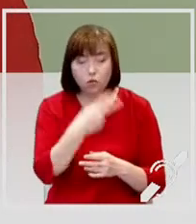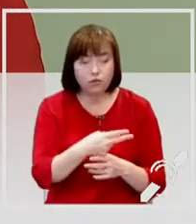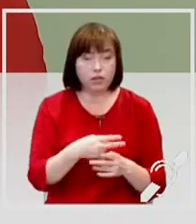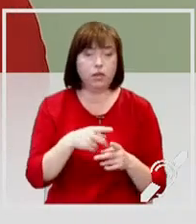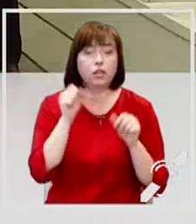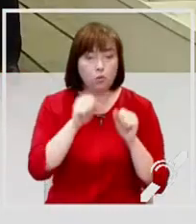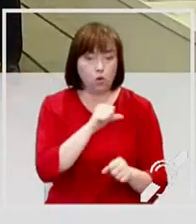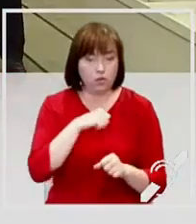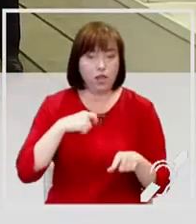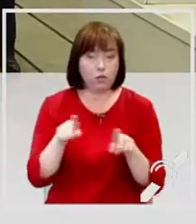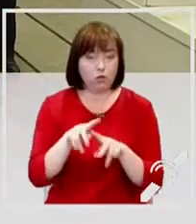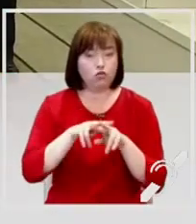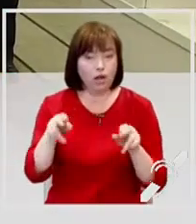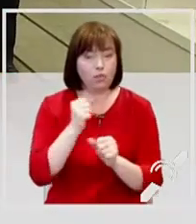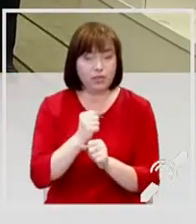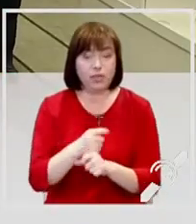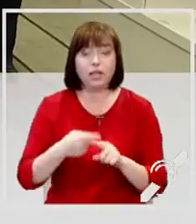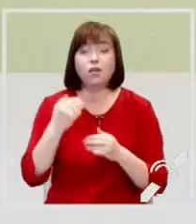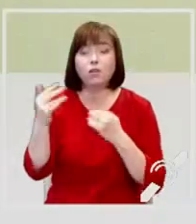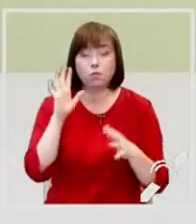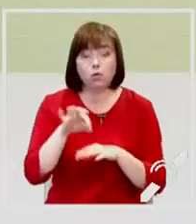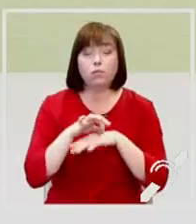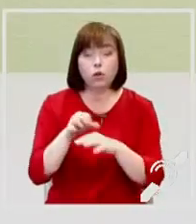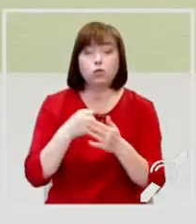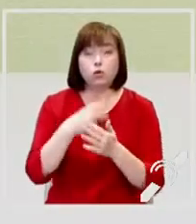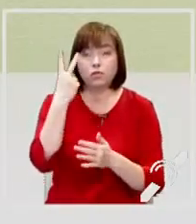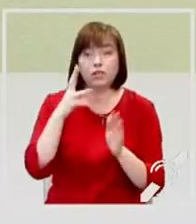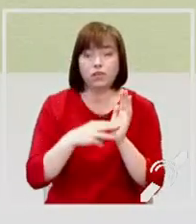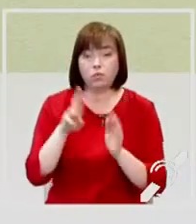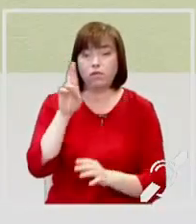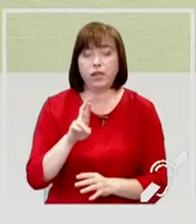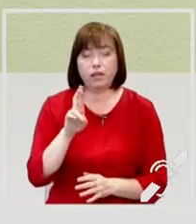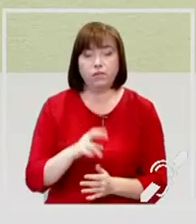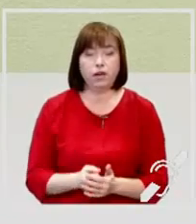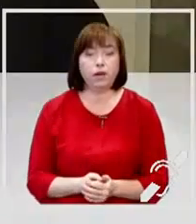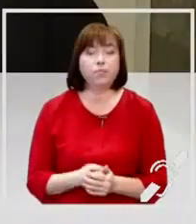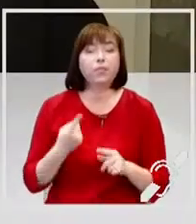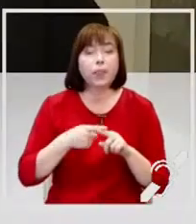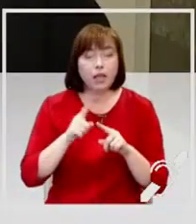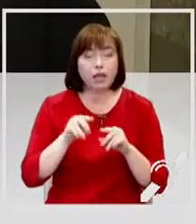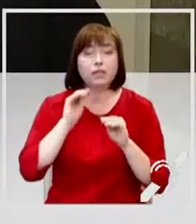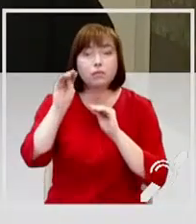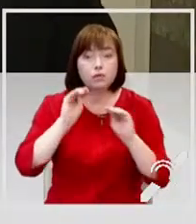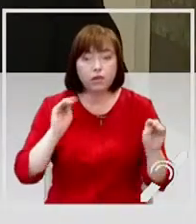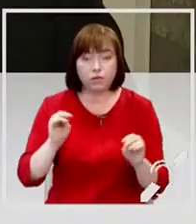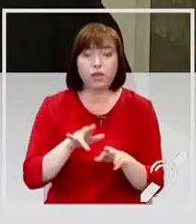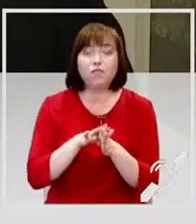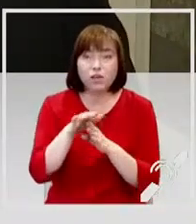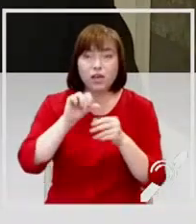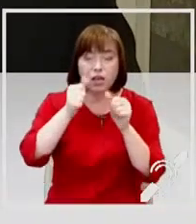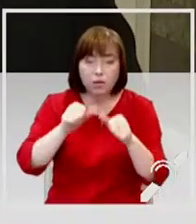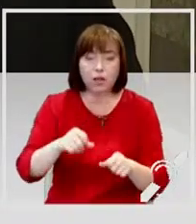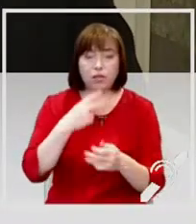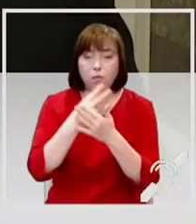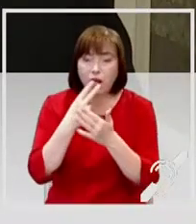opere de artă. Expoziția va fi deschisă până pe 28 ianuarie. Sunt trofee realizate și